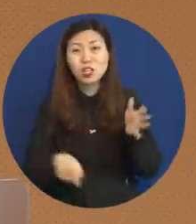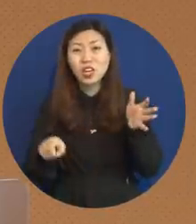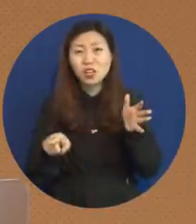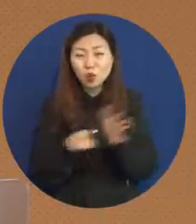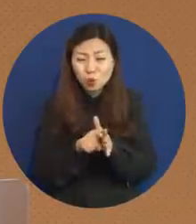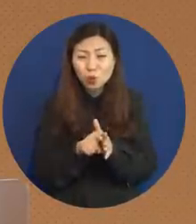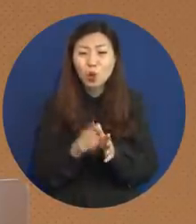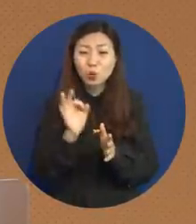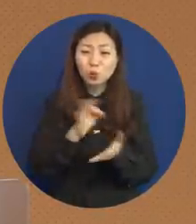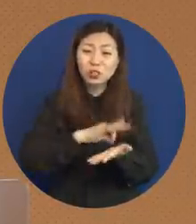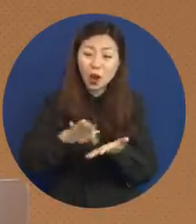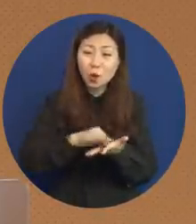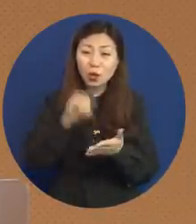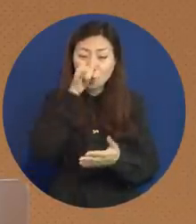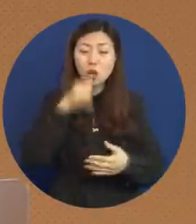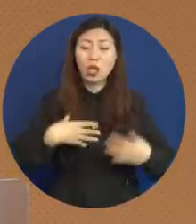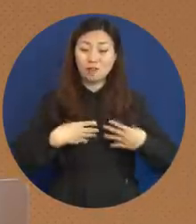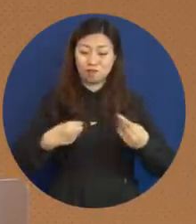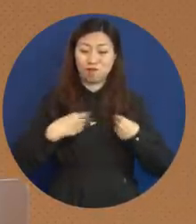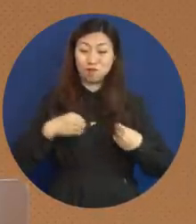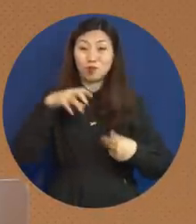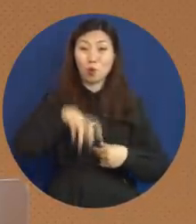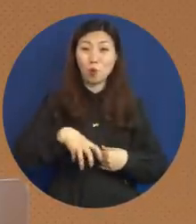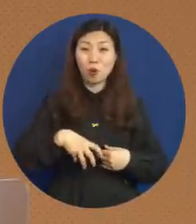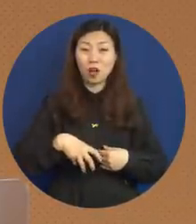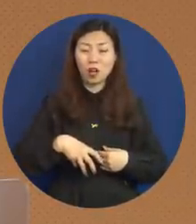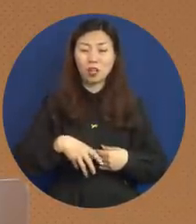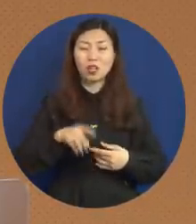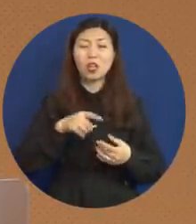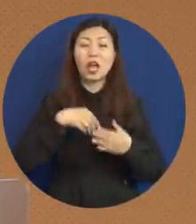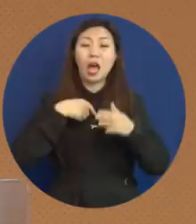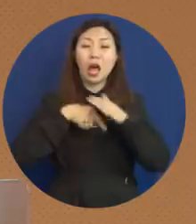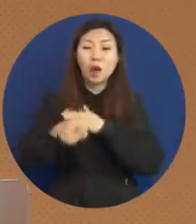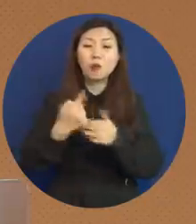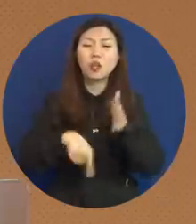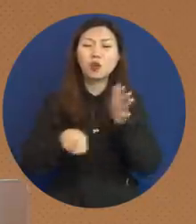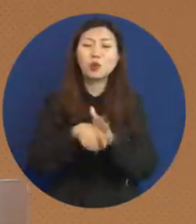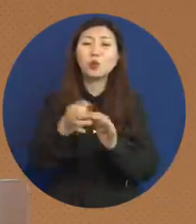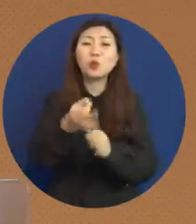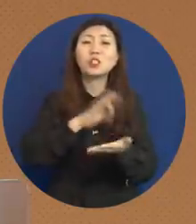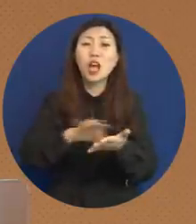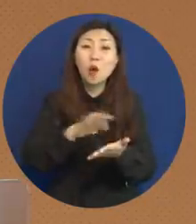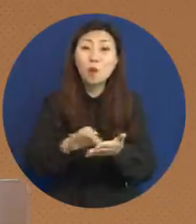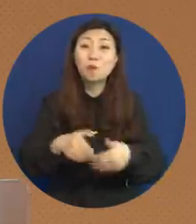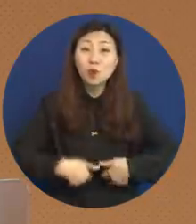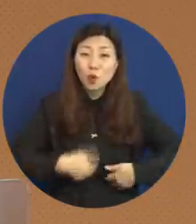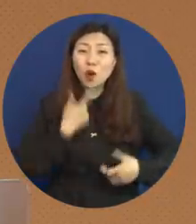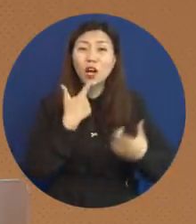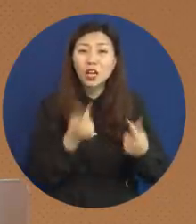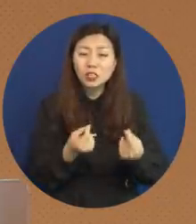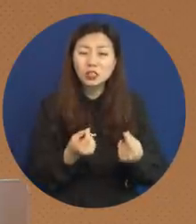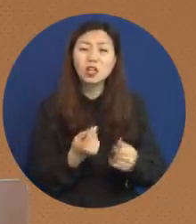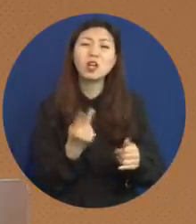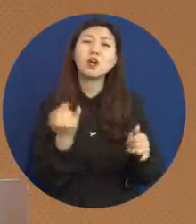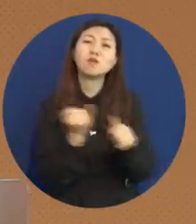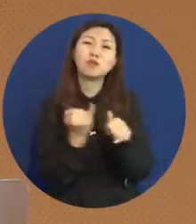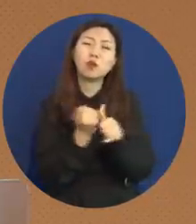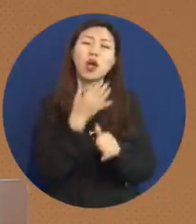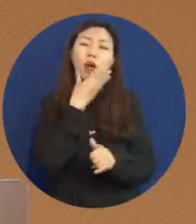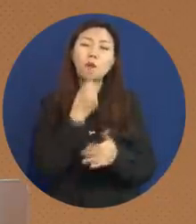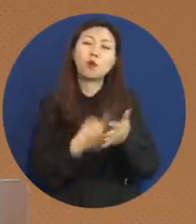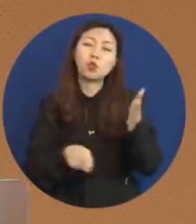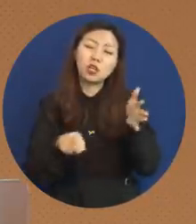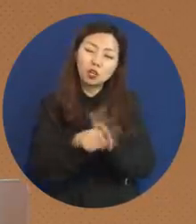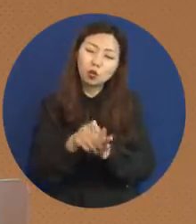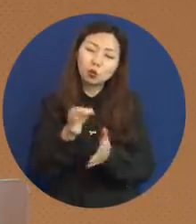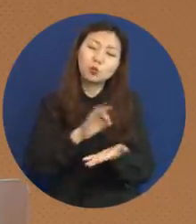되고, 사우나장에 가서 모여갈라 해도 돈을 써야 되는 것처럼, 우리도 우리가 행복하게 살려면 돈을 좀 써야 돼.